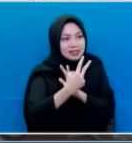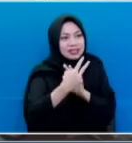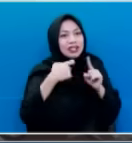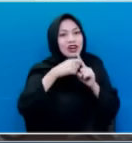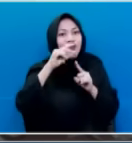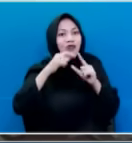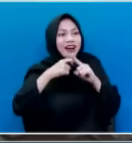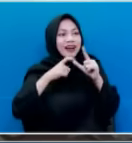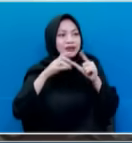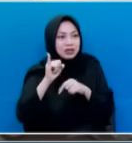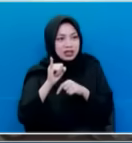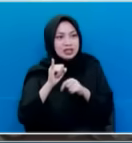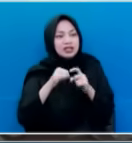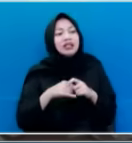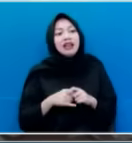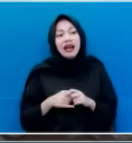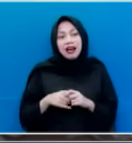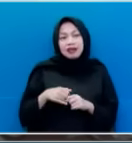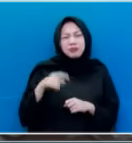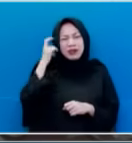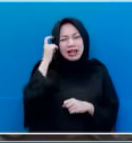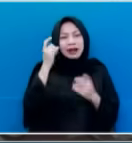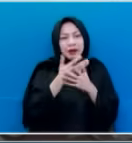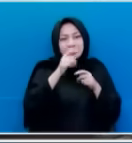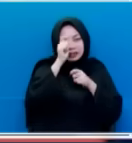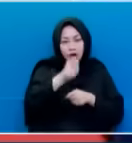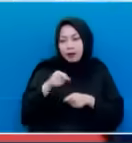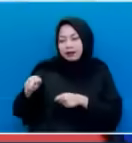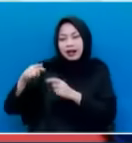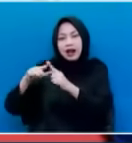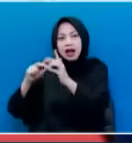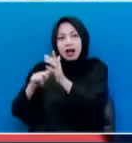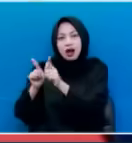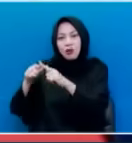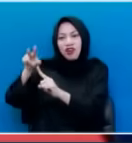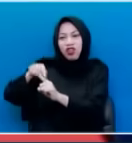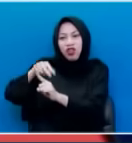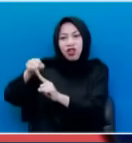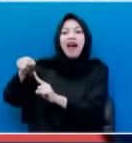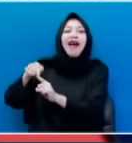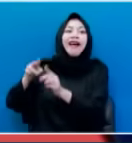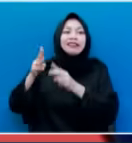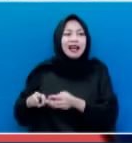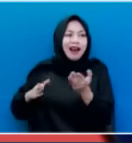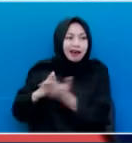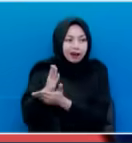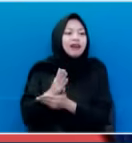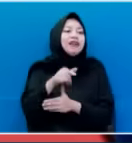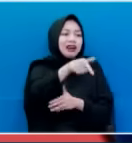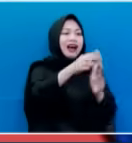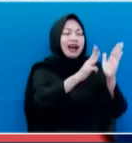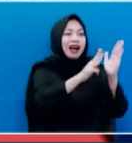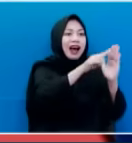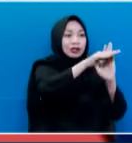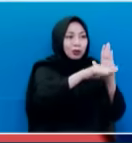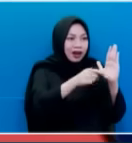MK-MK sudah melakukan pemeriksaan terhadap Anwar Usman. Jadi Anda melihat kalau misalnya ini hanya berserah kepada diputuskan ada hakim